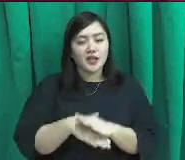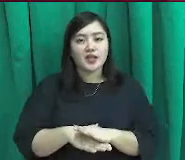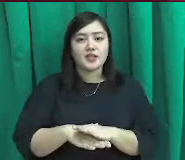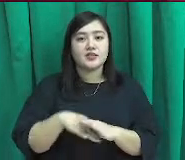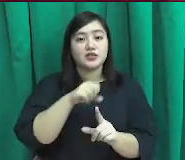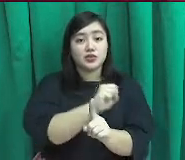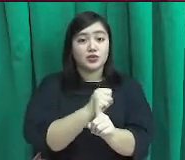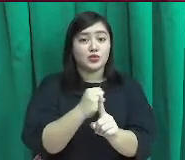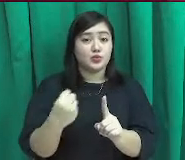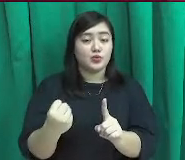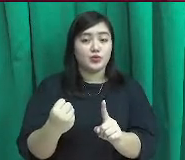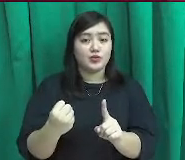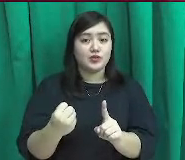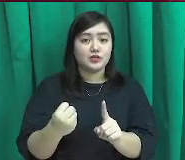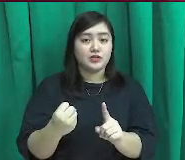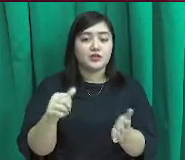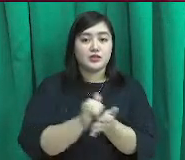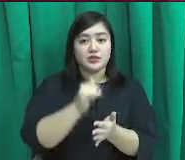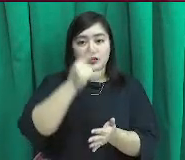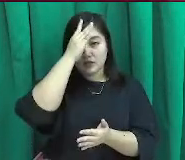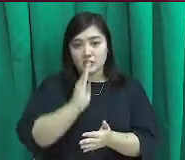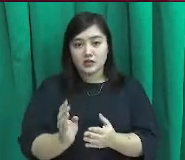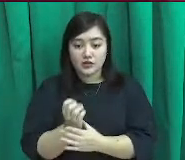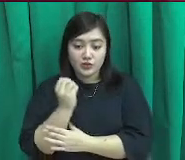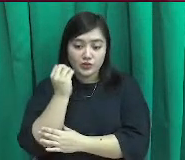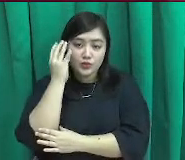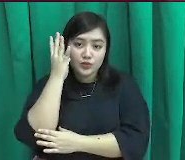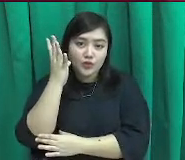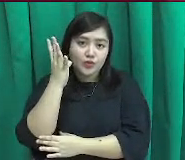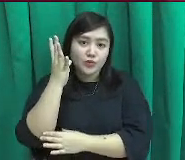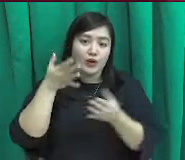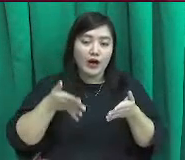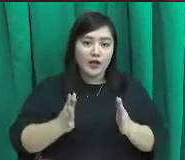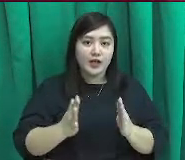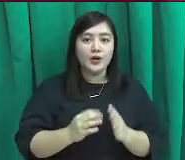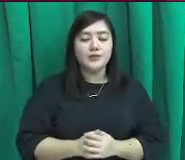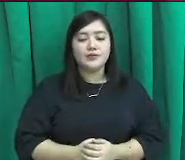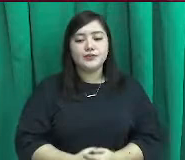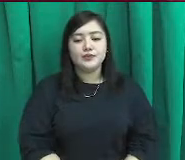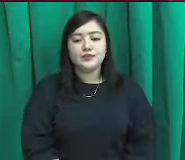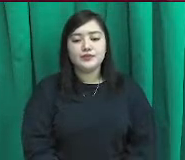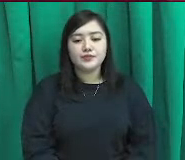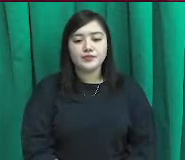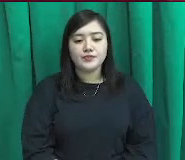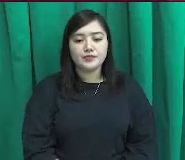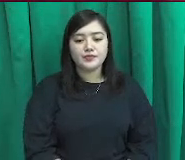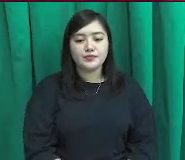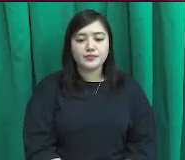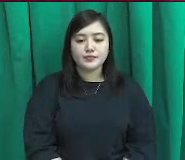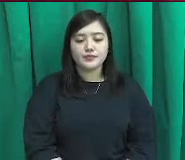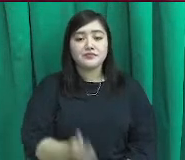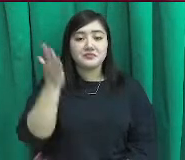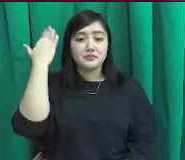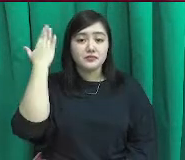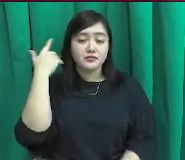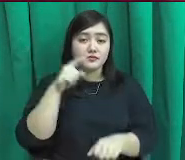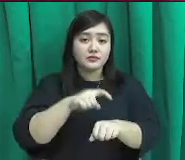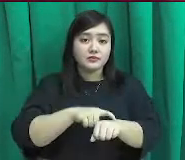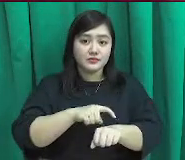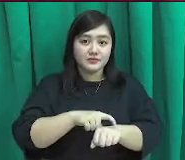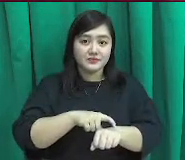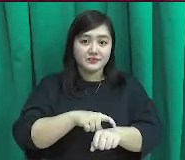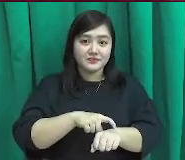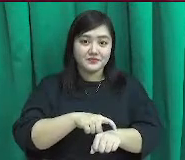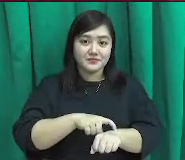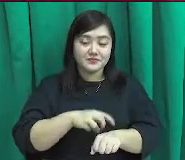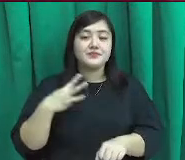kaya ginagamitan natin ang salita ng Diyos. You see, so the last time na napag-usapan natin si Sir Noel and Sir Rudy, itutuloy na natin